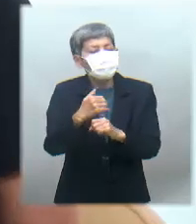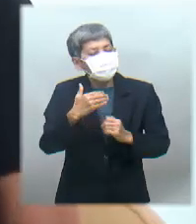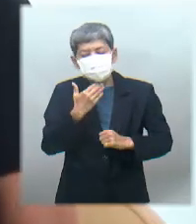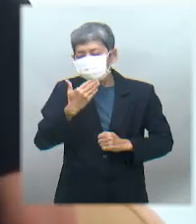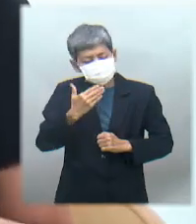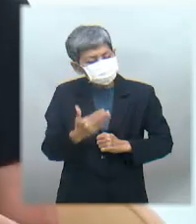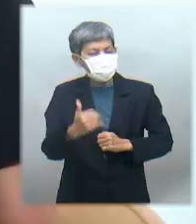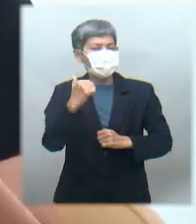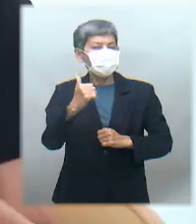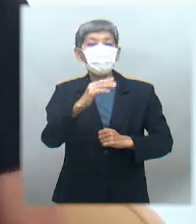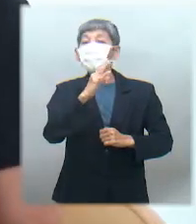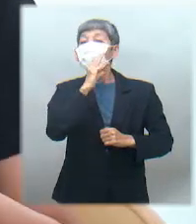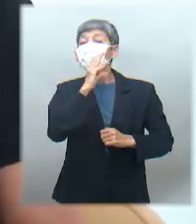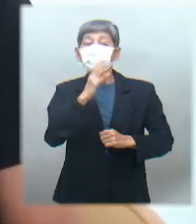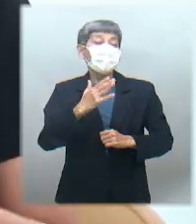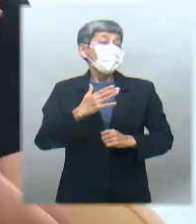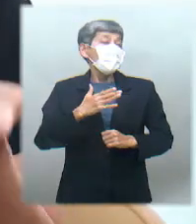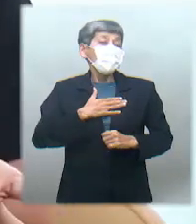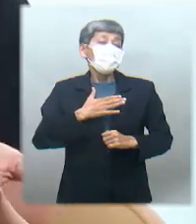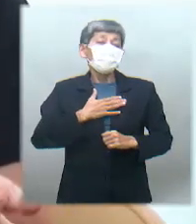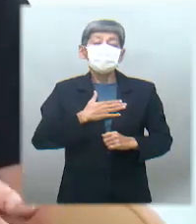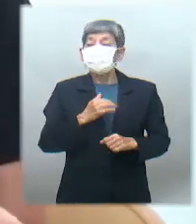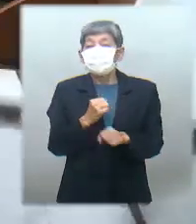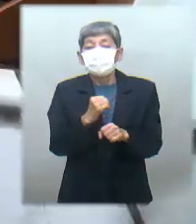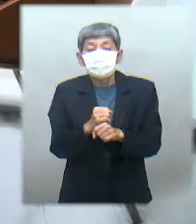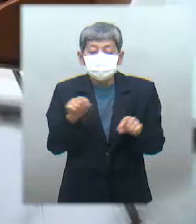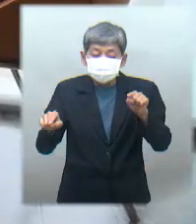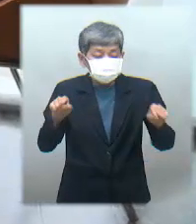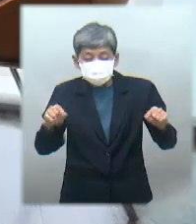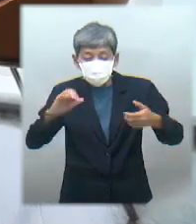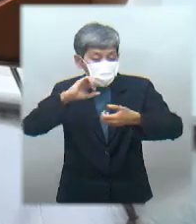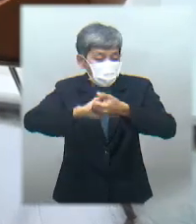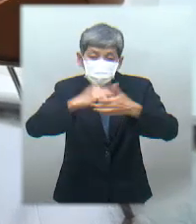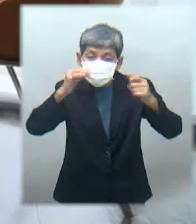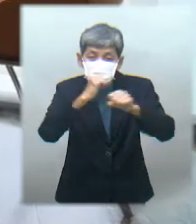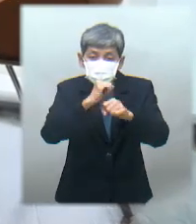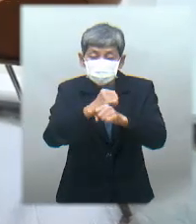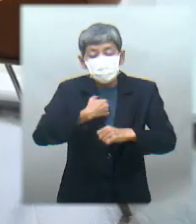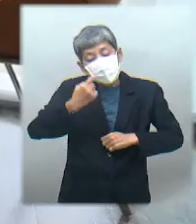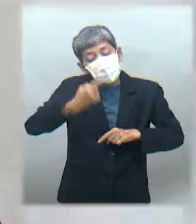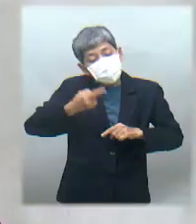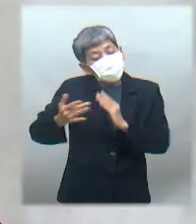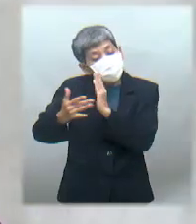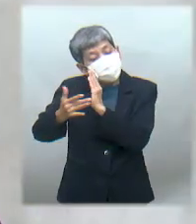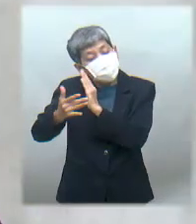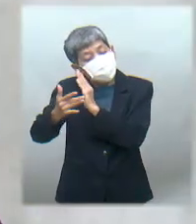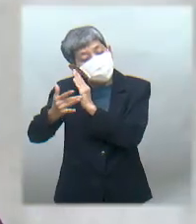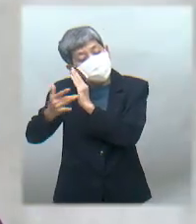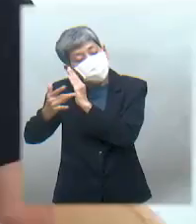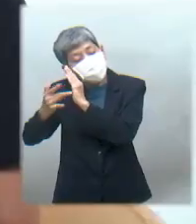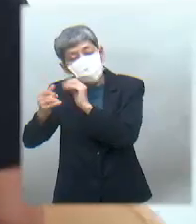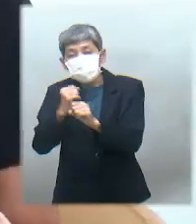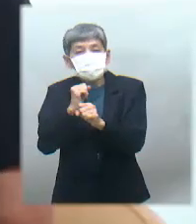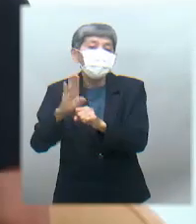นมากขึนนะคะเพราถาเกิดเราอะ ไม่ประลานระหว่างสองขาสมมิเราดูแขา Social ไม่ดู Part Business เลย